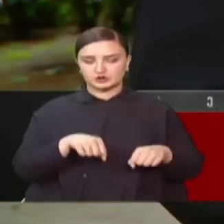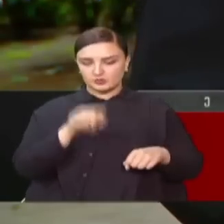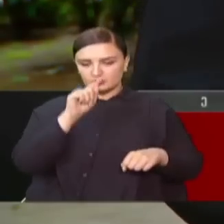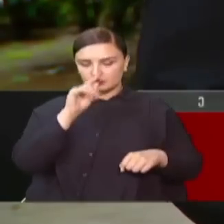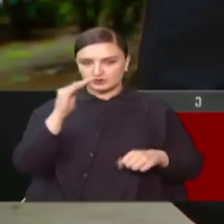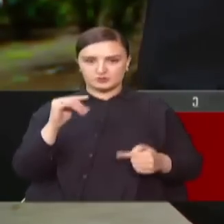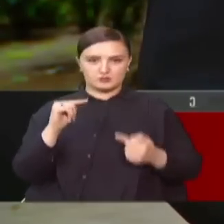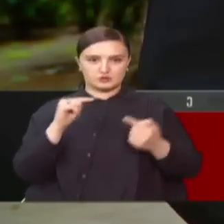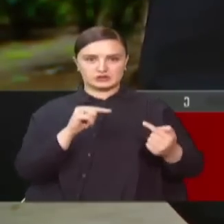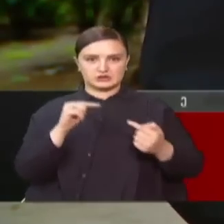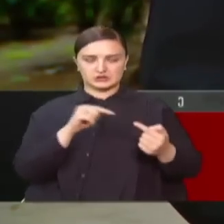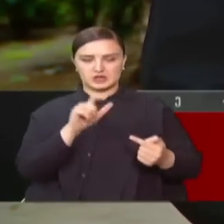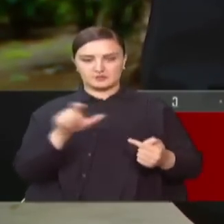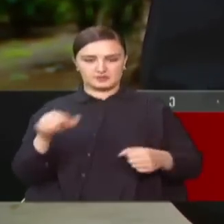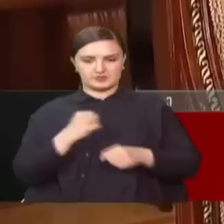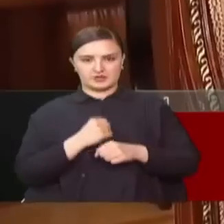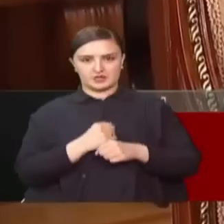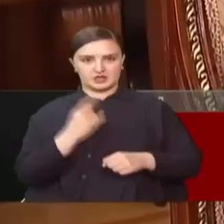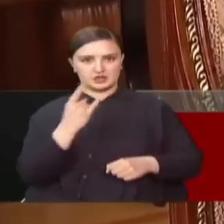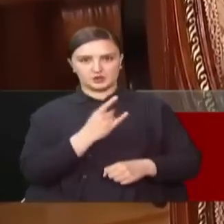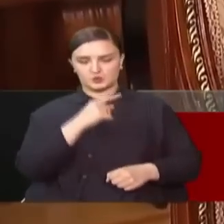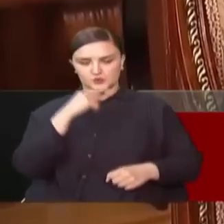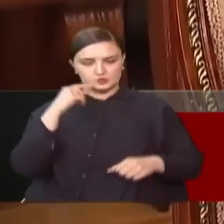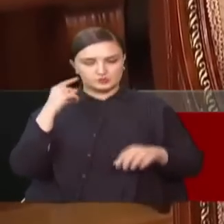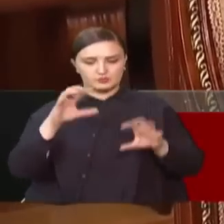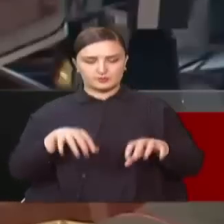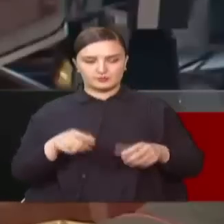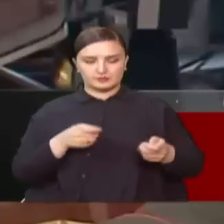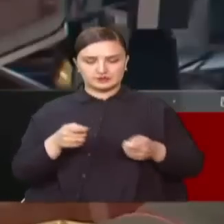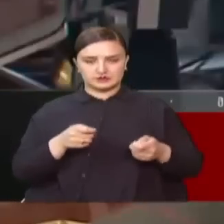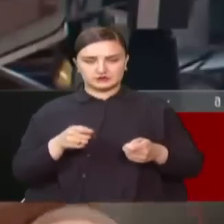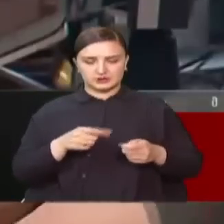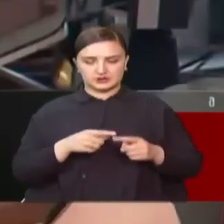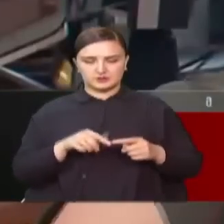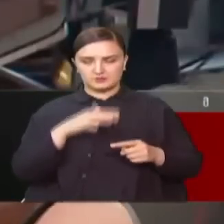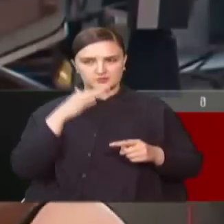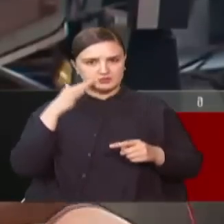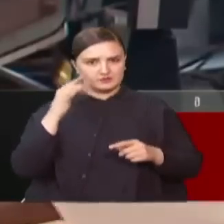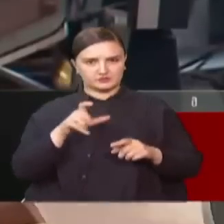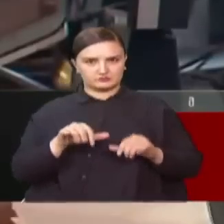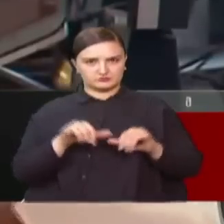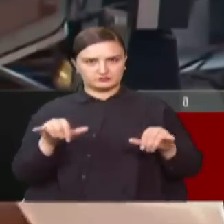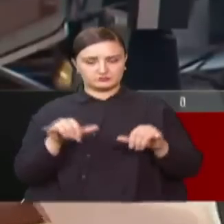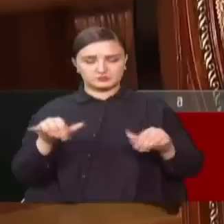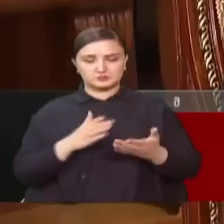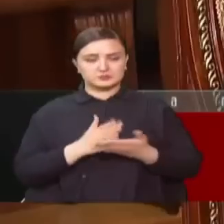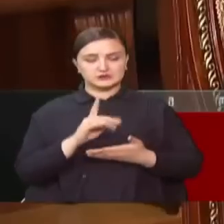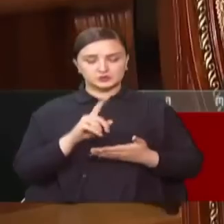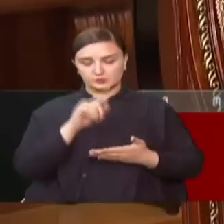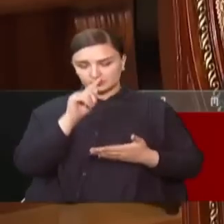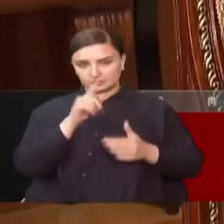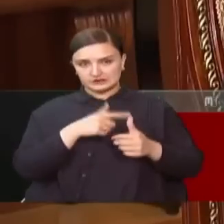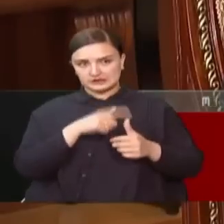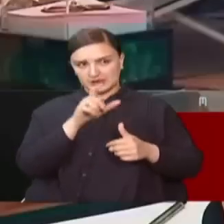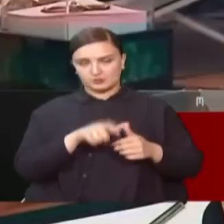პუტინის მოწინააღმდეგეებმა გააკეთეს, რომლებიც რუსეთის პრეზიდენტს ამ ბოლო დროს ქვეყნის შიგნით მოუმრავლდა. მიზანი კი შესაძლოა იყოს პუტინის